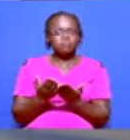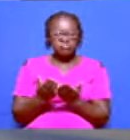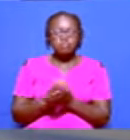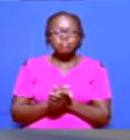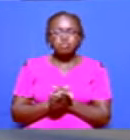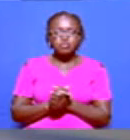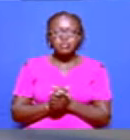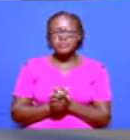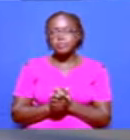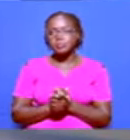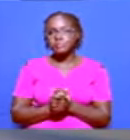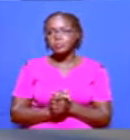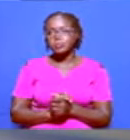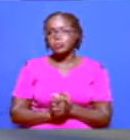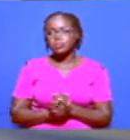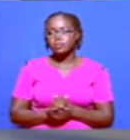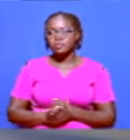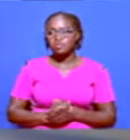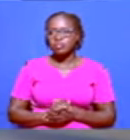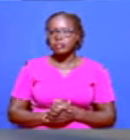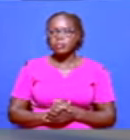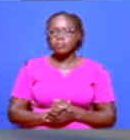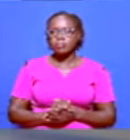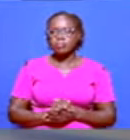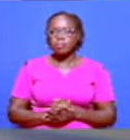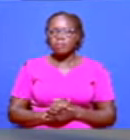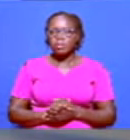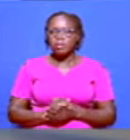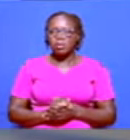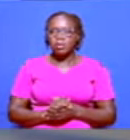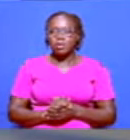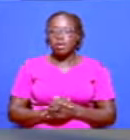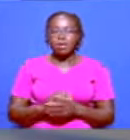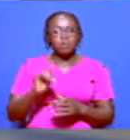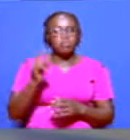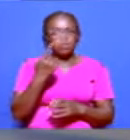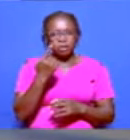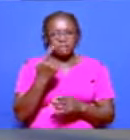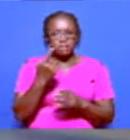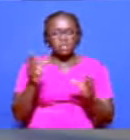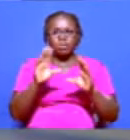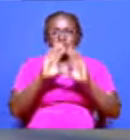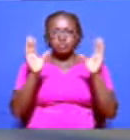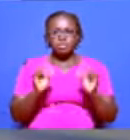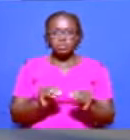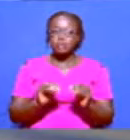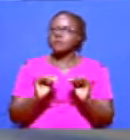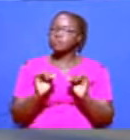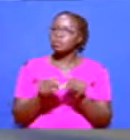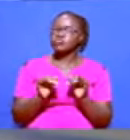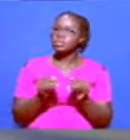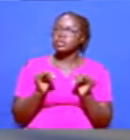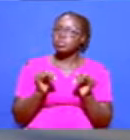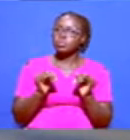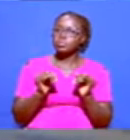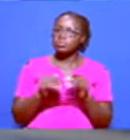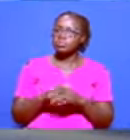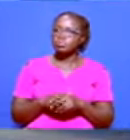like alafu acha ujumbe wako pale. Lakini kama unavyojua mtazamaji, kwanza ni baadhi ya taarifa kuu hivi ni vya